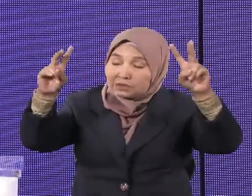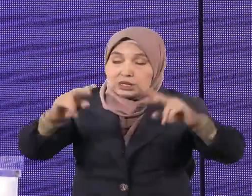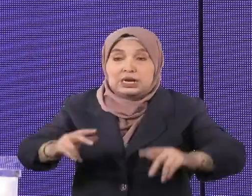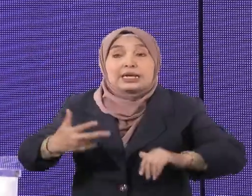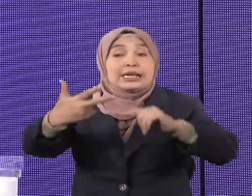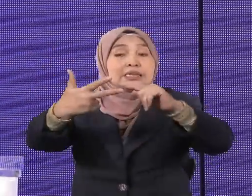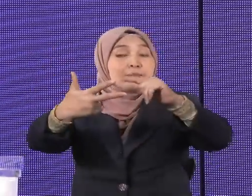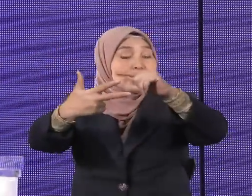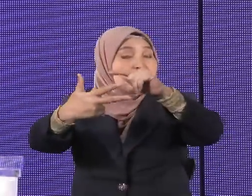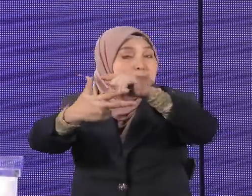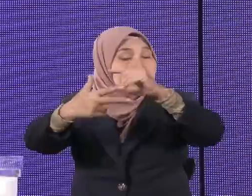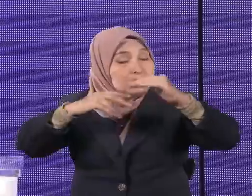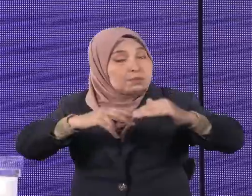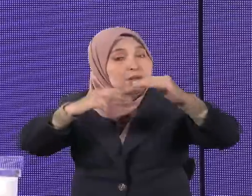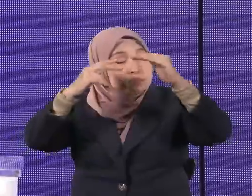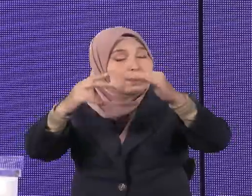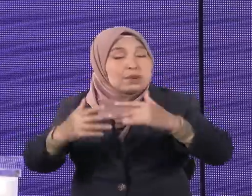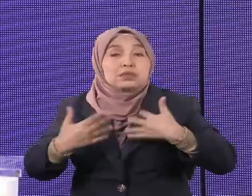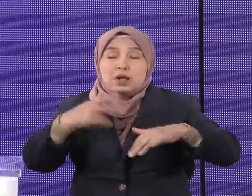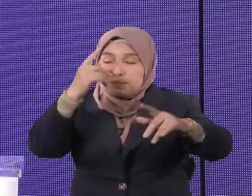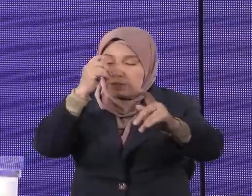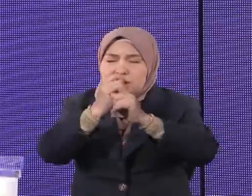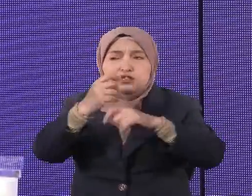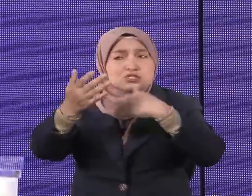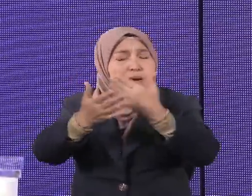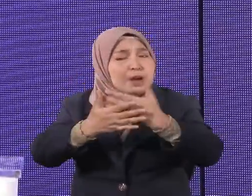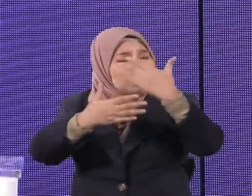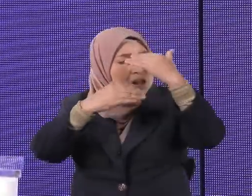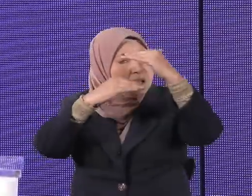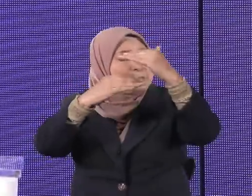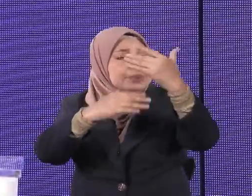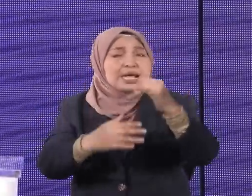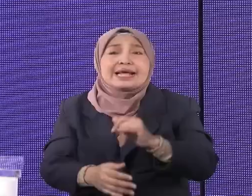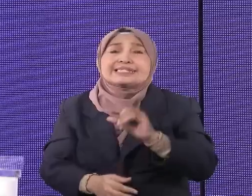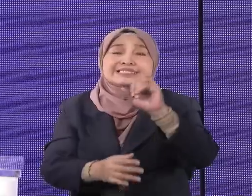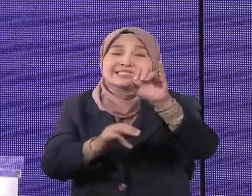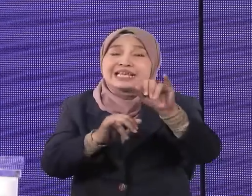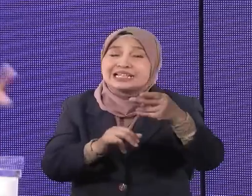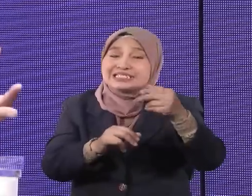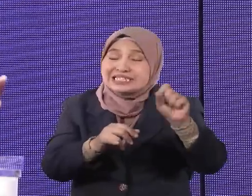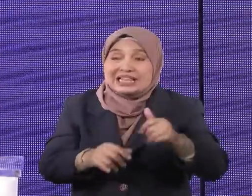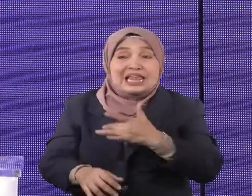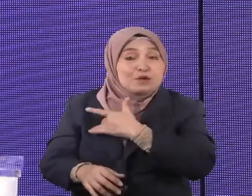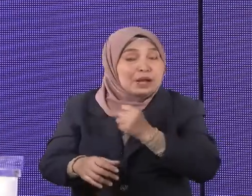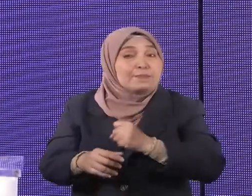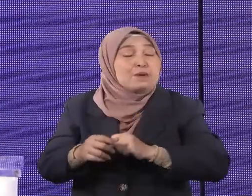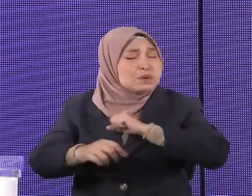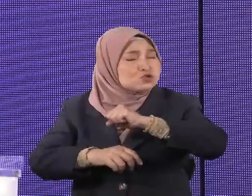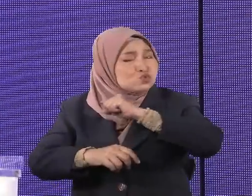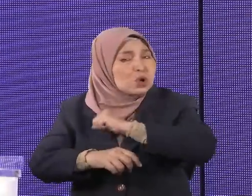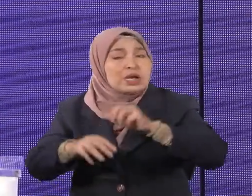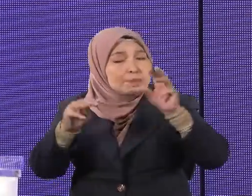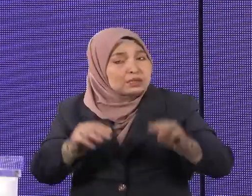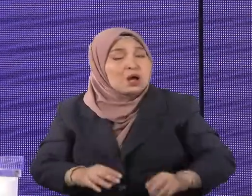ketiga, namanya orang-orang yang bertakwa yang mencapai tahap ihsan. Ya, kalau katakan iman ini dia memperjuangkan kemanusiaan, orang yang